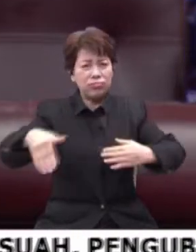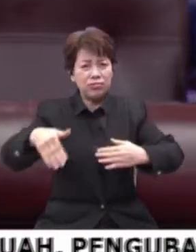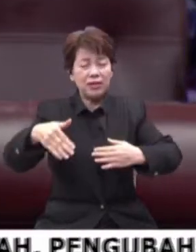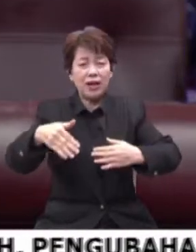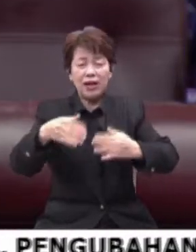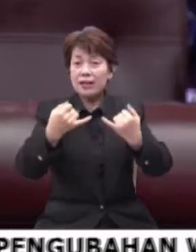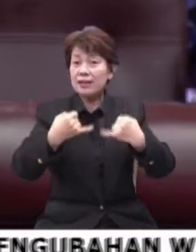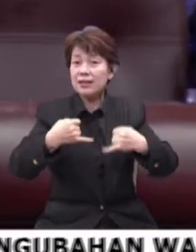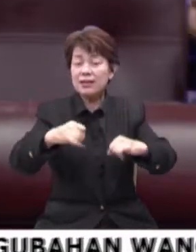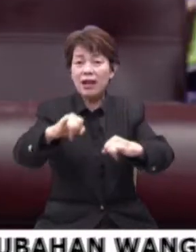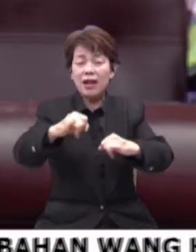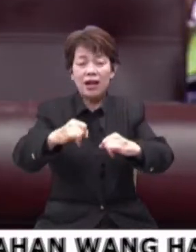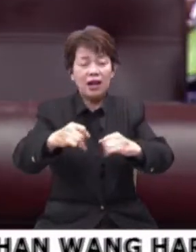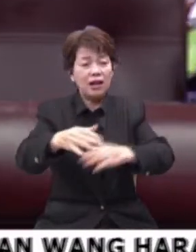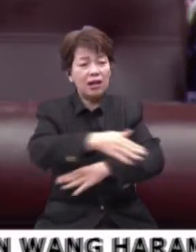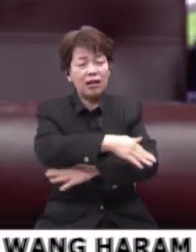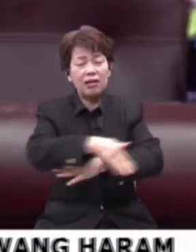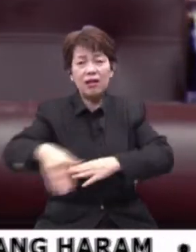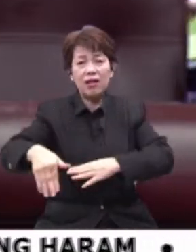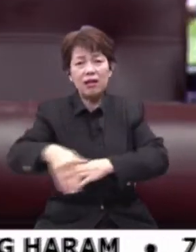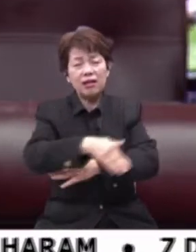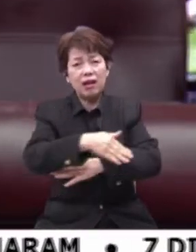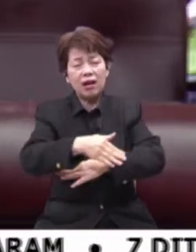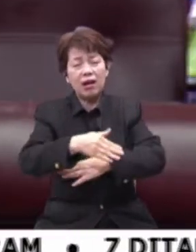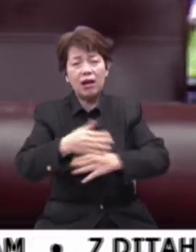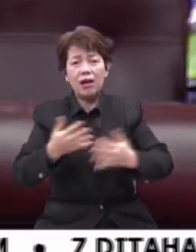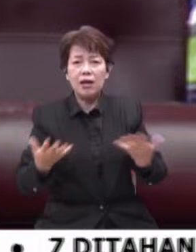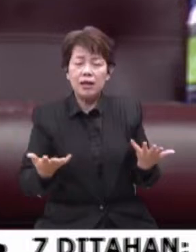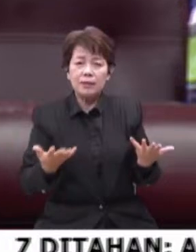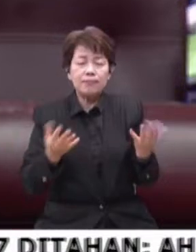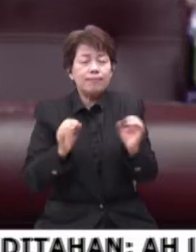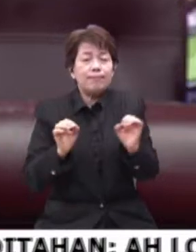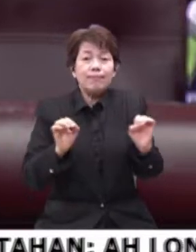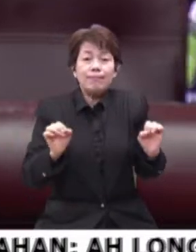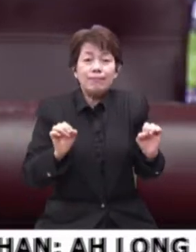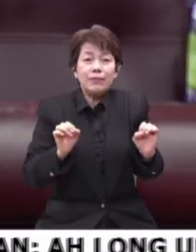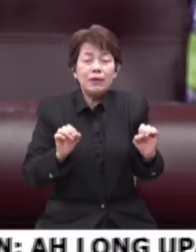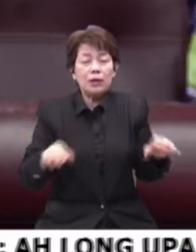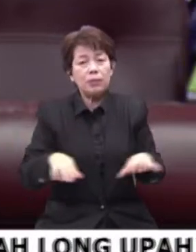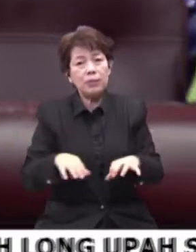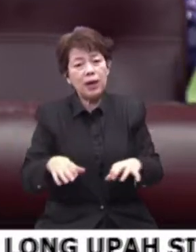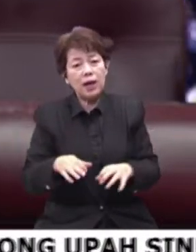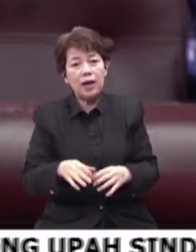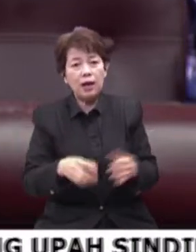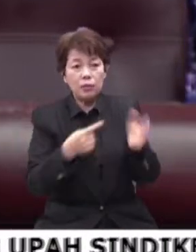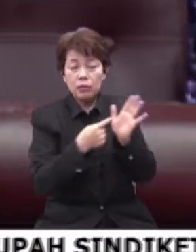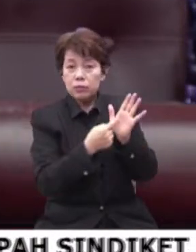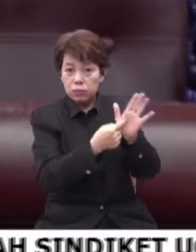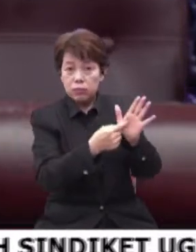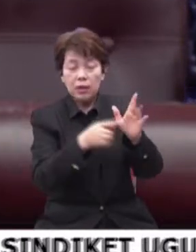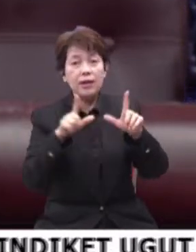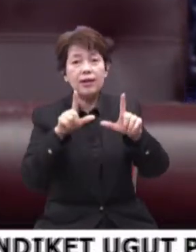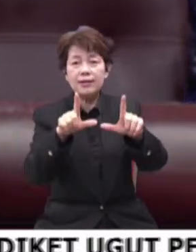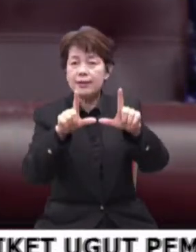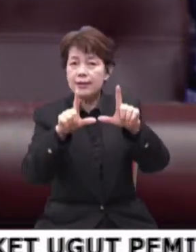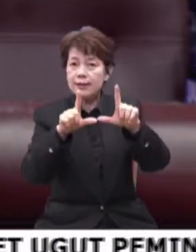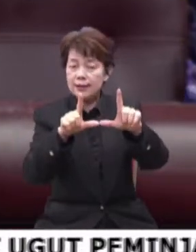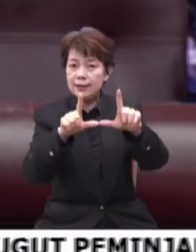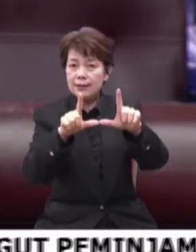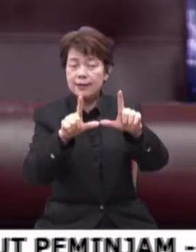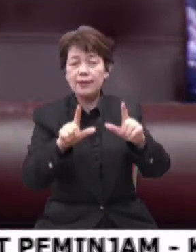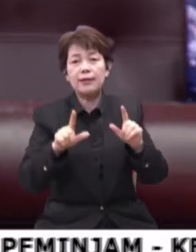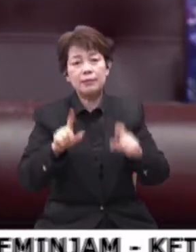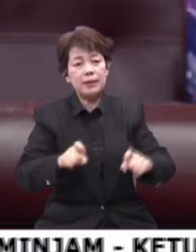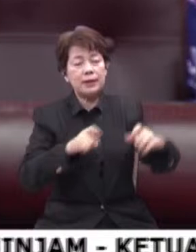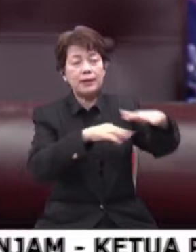kalau didapati mereka tetap akan diambil tindakan dan sudah pasti-lesin mereka di bawah